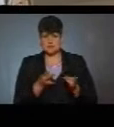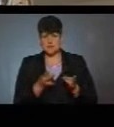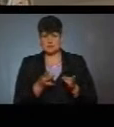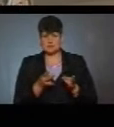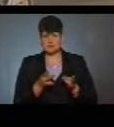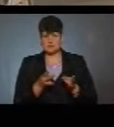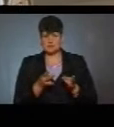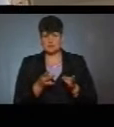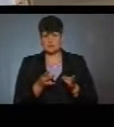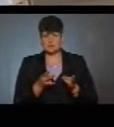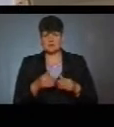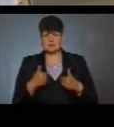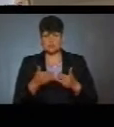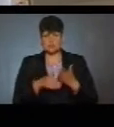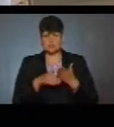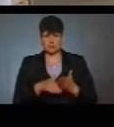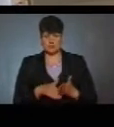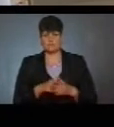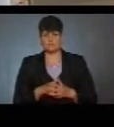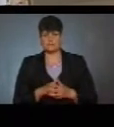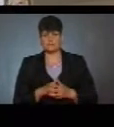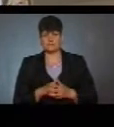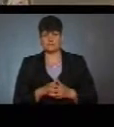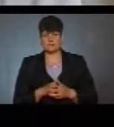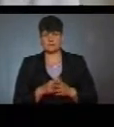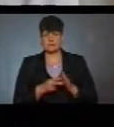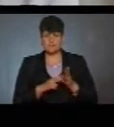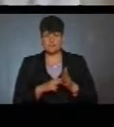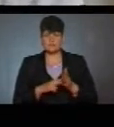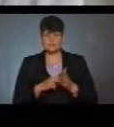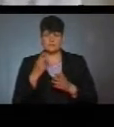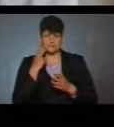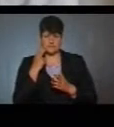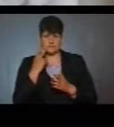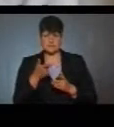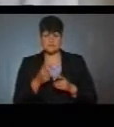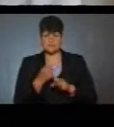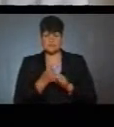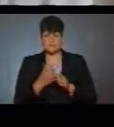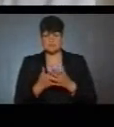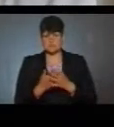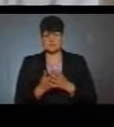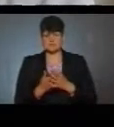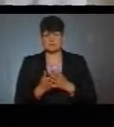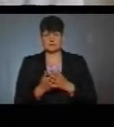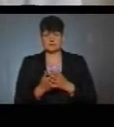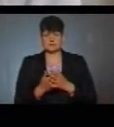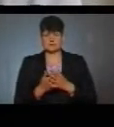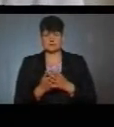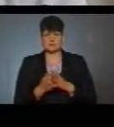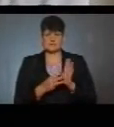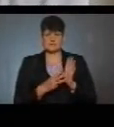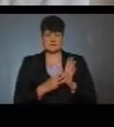для надання допомоги, як ургентної, так і планової. Ми приблизно заготовляємо біля